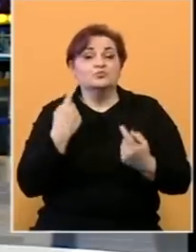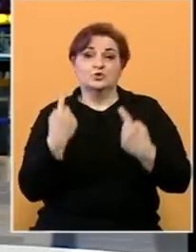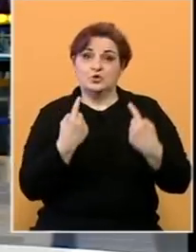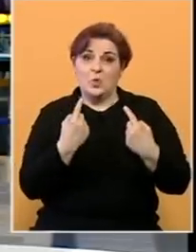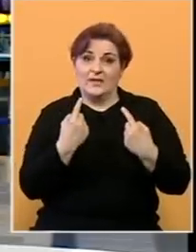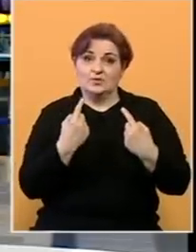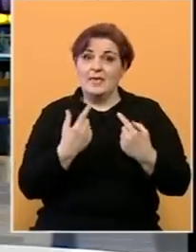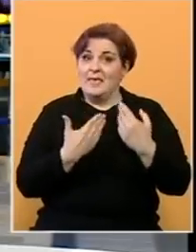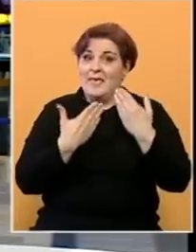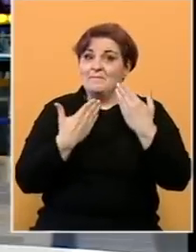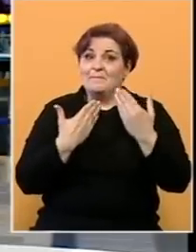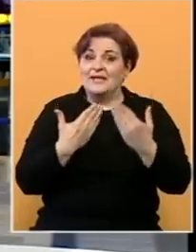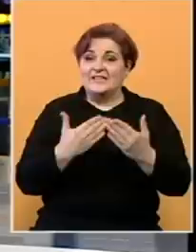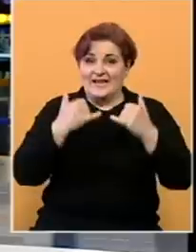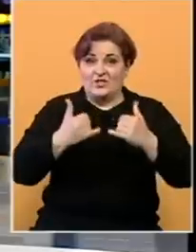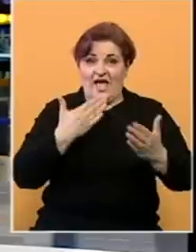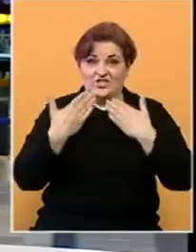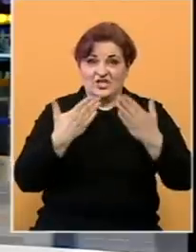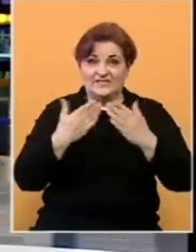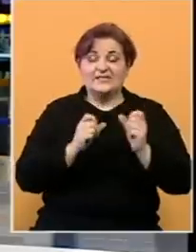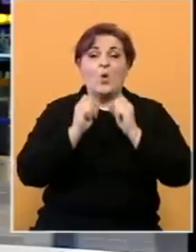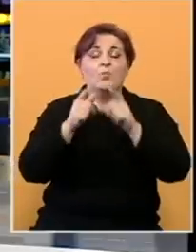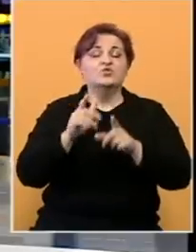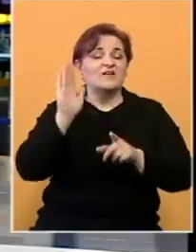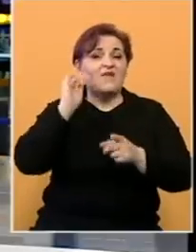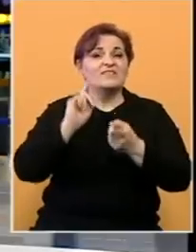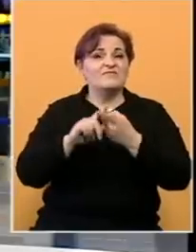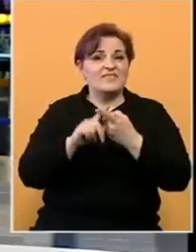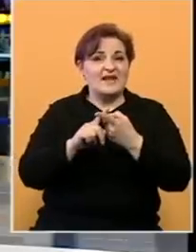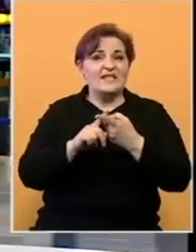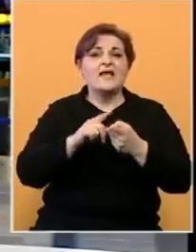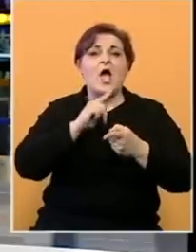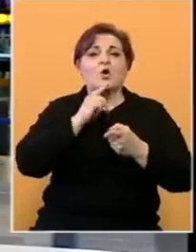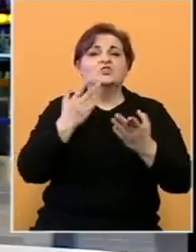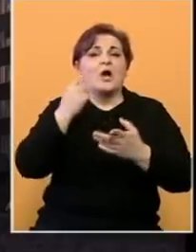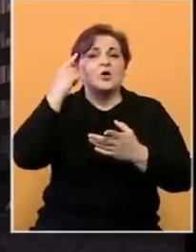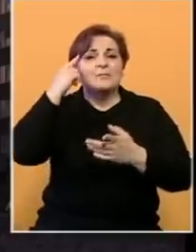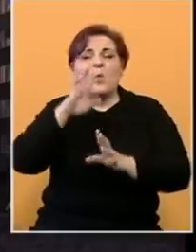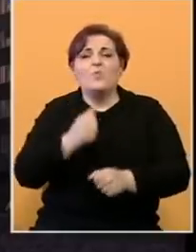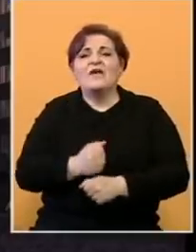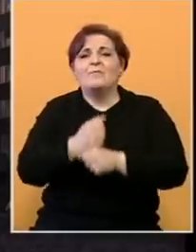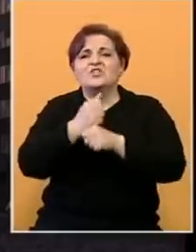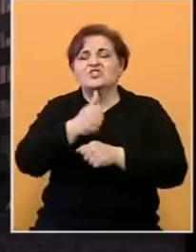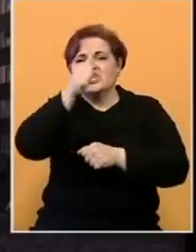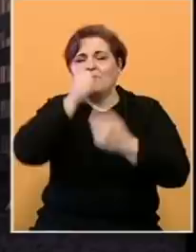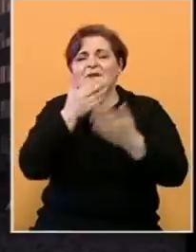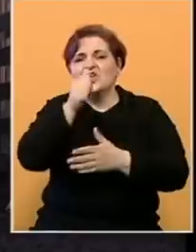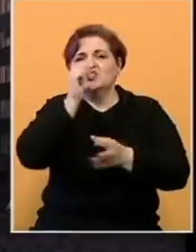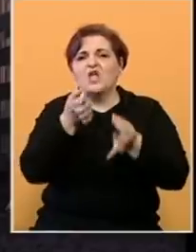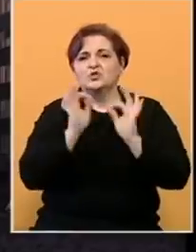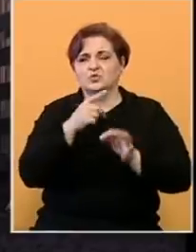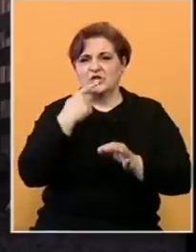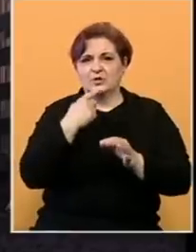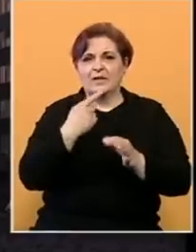epidemiološku situaciju. Prijedlog je nakon današnjeg sastanka upućen vladi Federacije, a koja će, kako saznajemo, podržati prijedlog